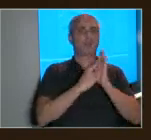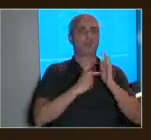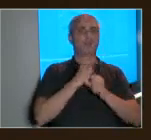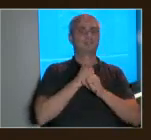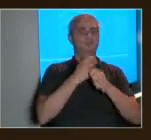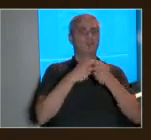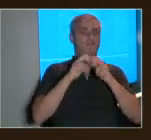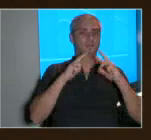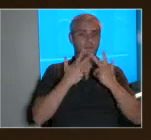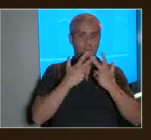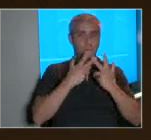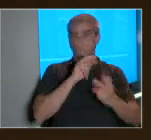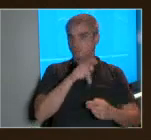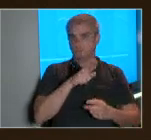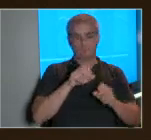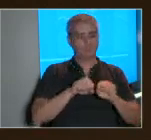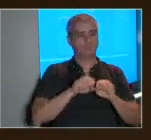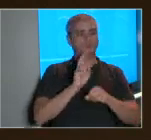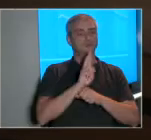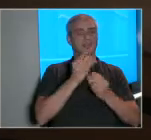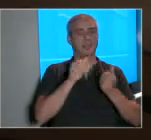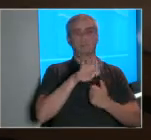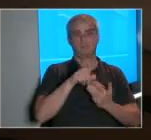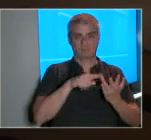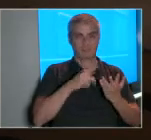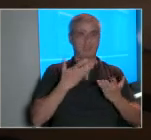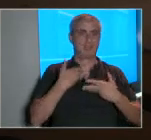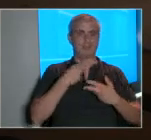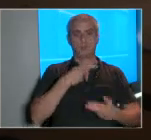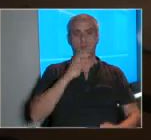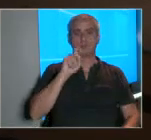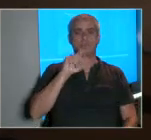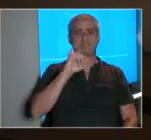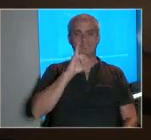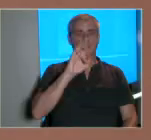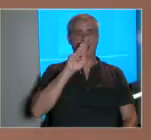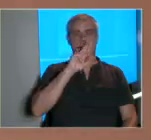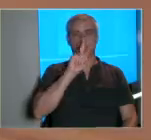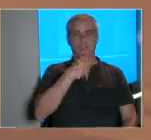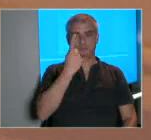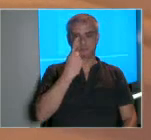ייצוג גופים ציבוריים שעניינם בשמירת איכות הסביבה. קבלו את מוסי רז.